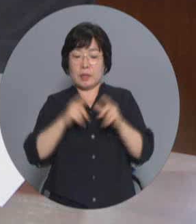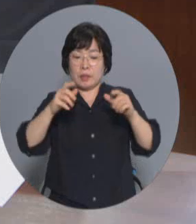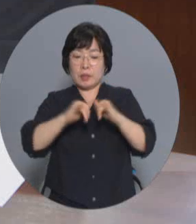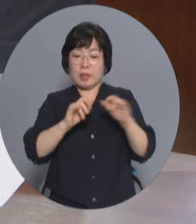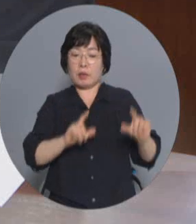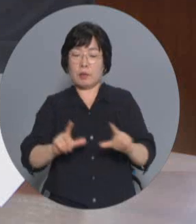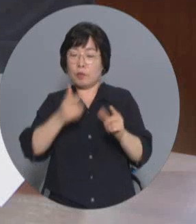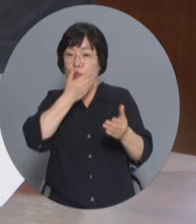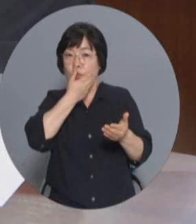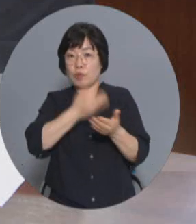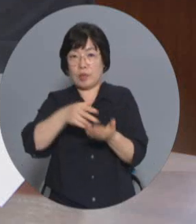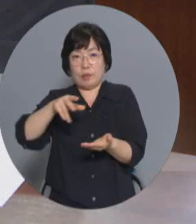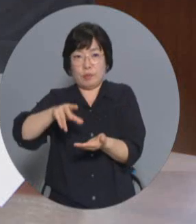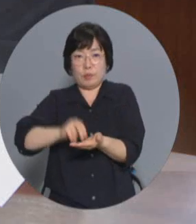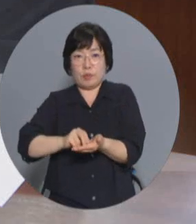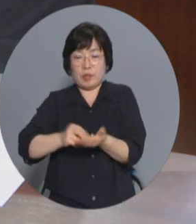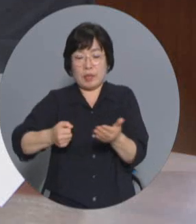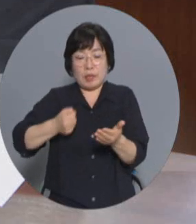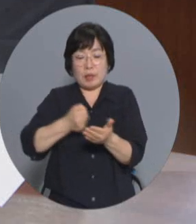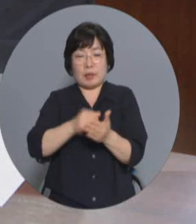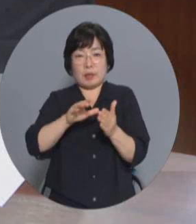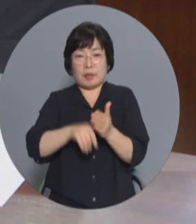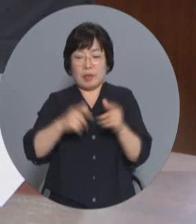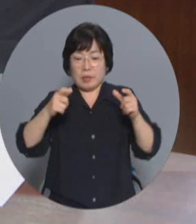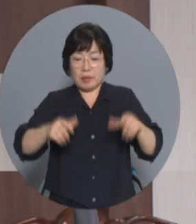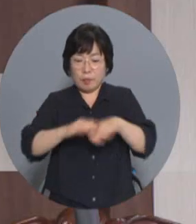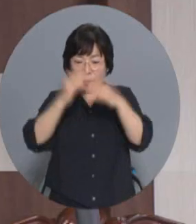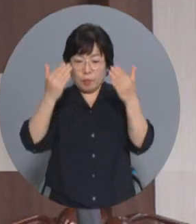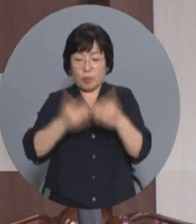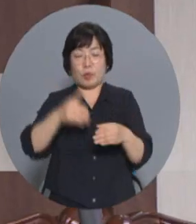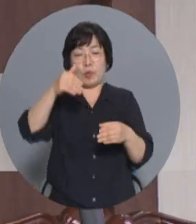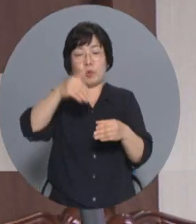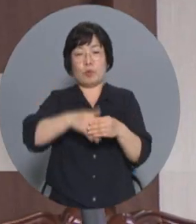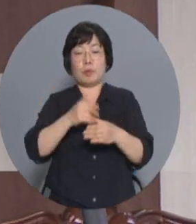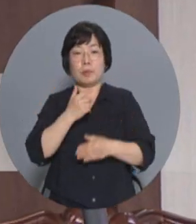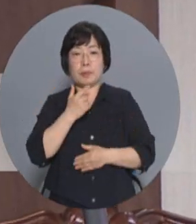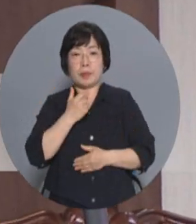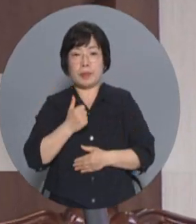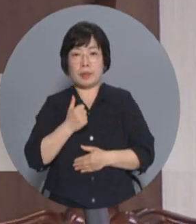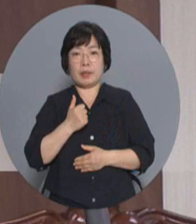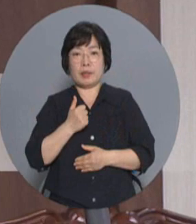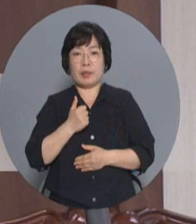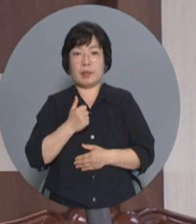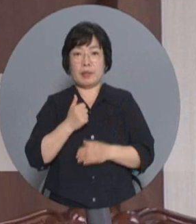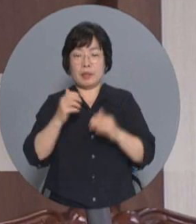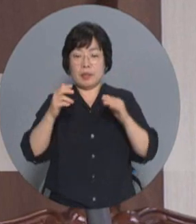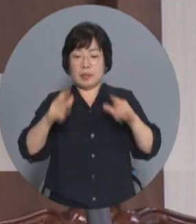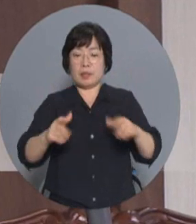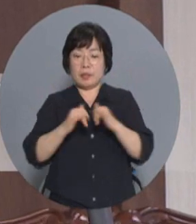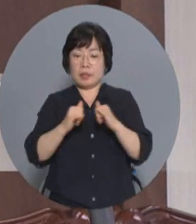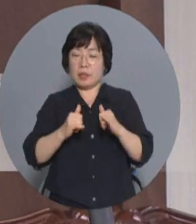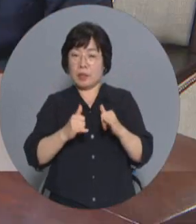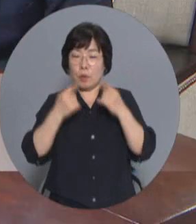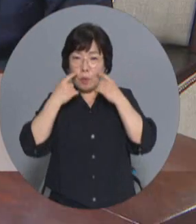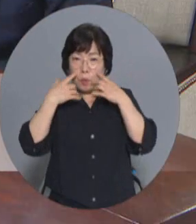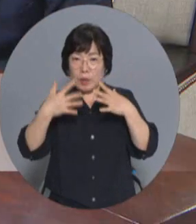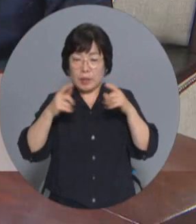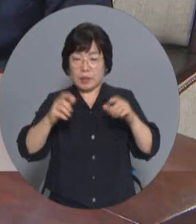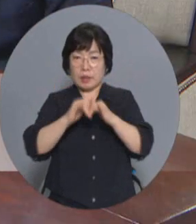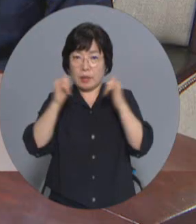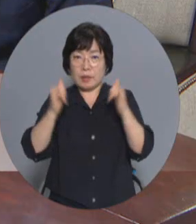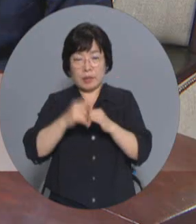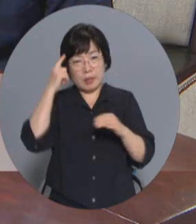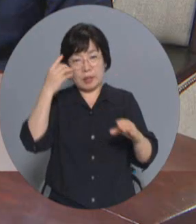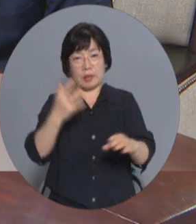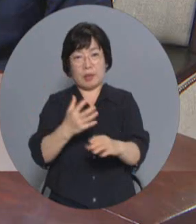삶에 중대한 영향을 미치는 결정 사항에 대해 주민 투표가 실시되 왔다며 도민 투표가 가장 확실한 지역 사회의